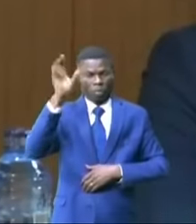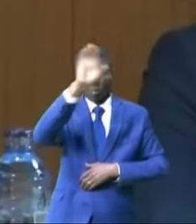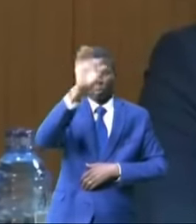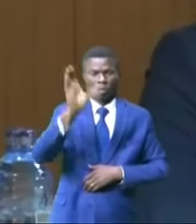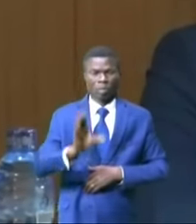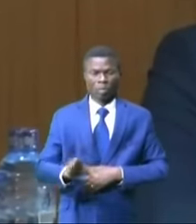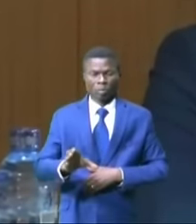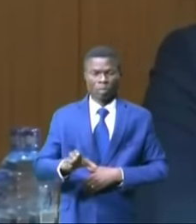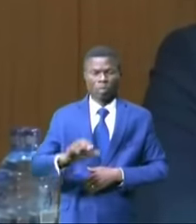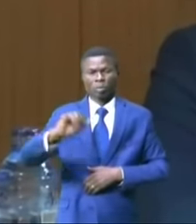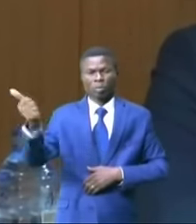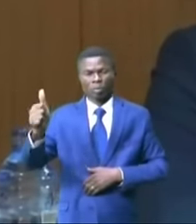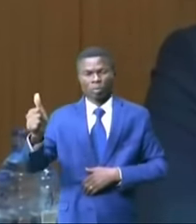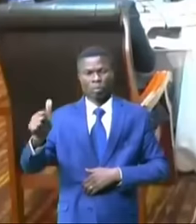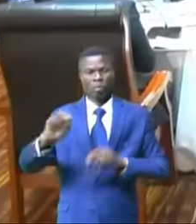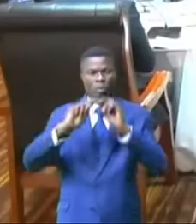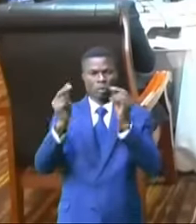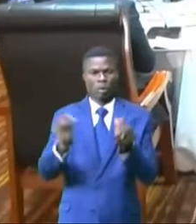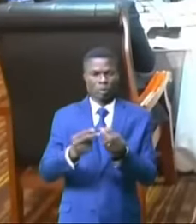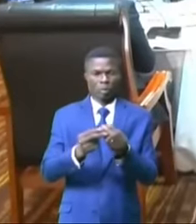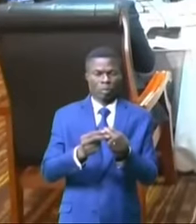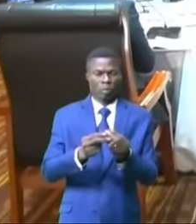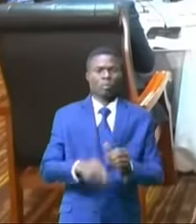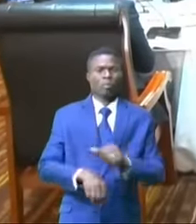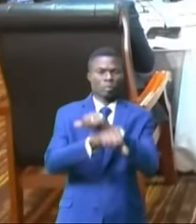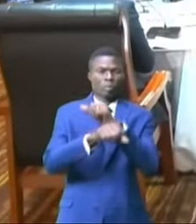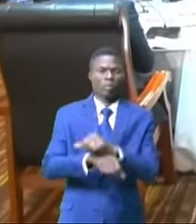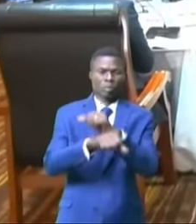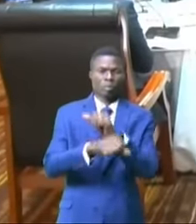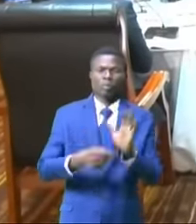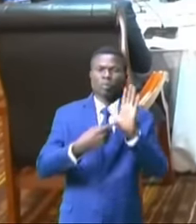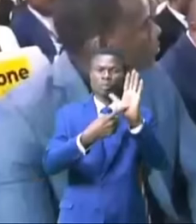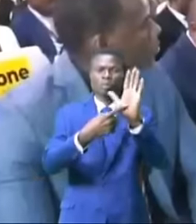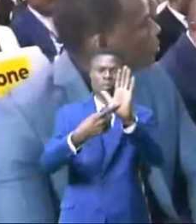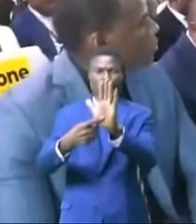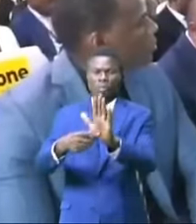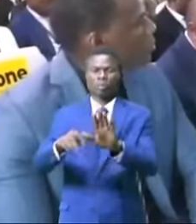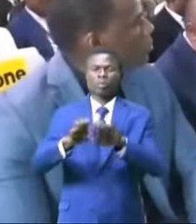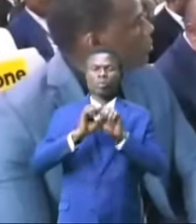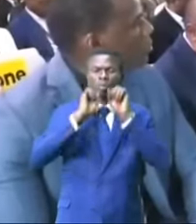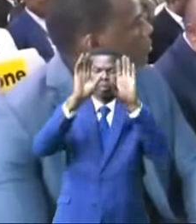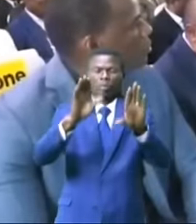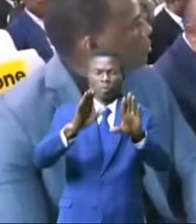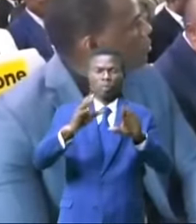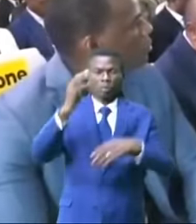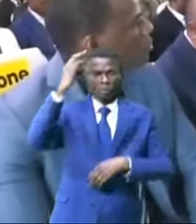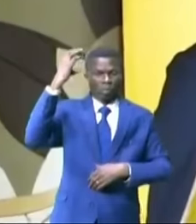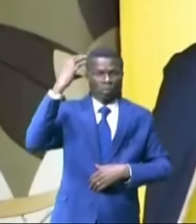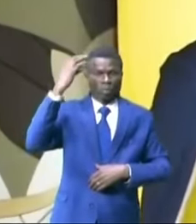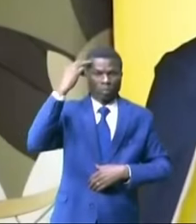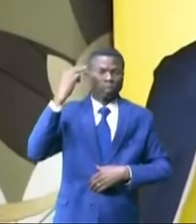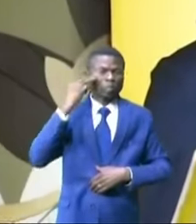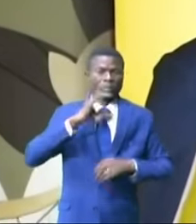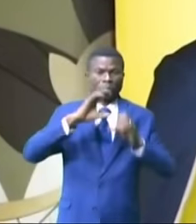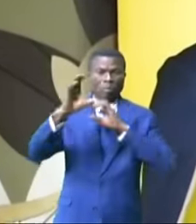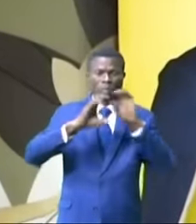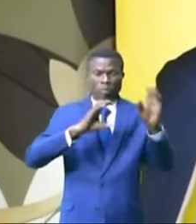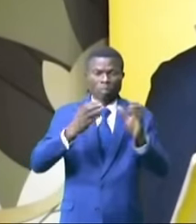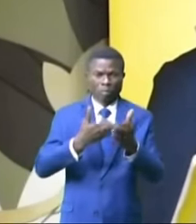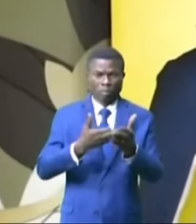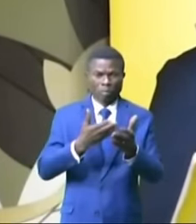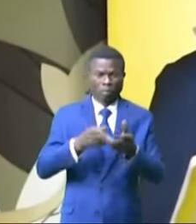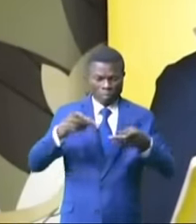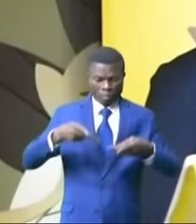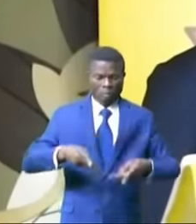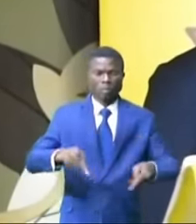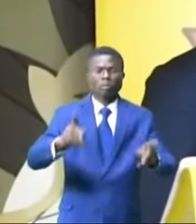central et d'autres parties prenantes. La traditionnelle exposition inaugurée par le ministre de la Communication et Médias, Patrick Muyaya, a